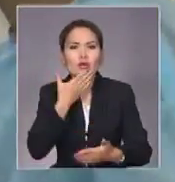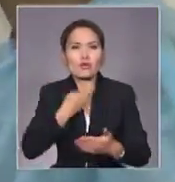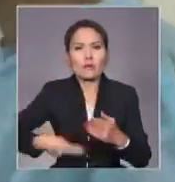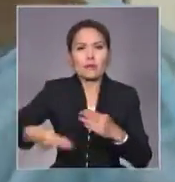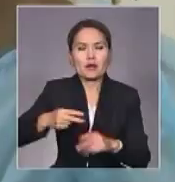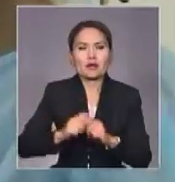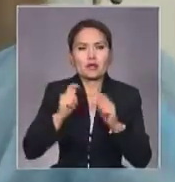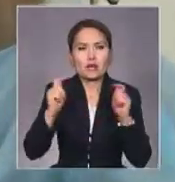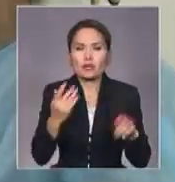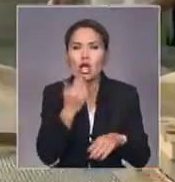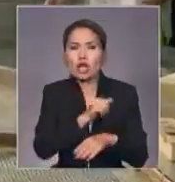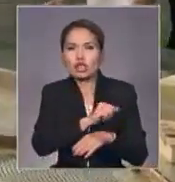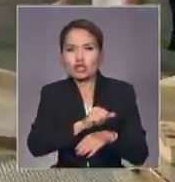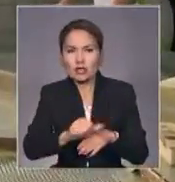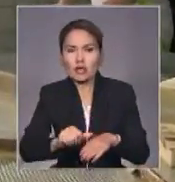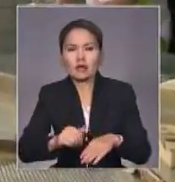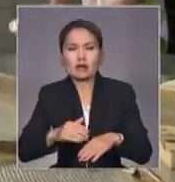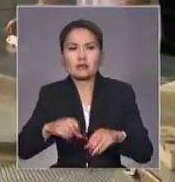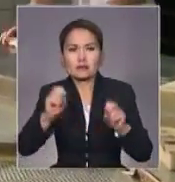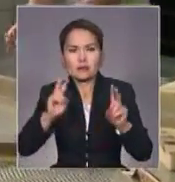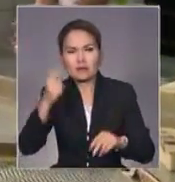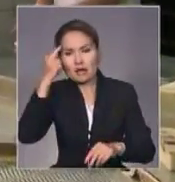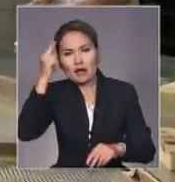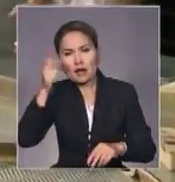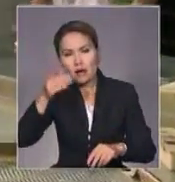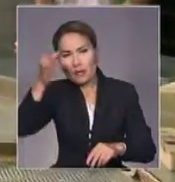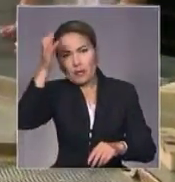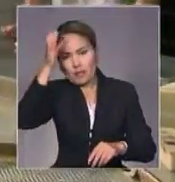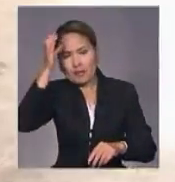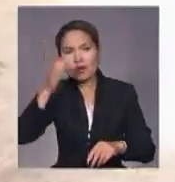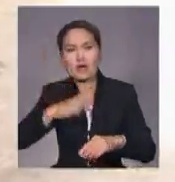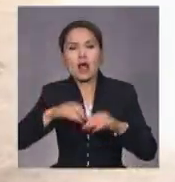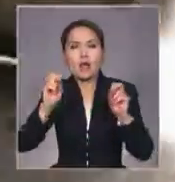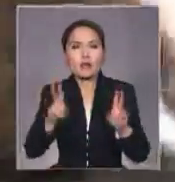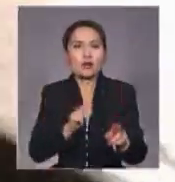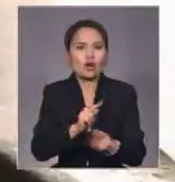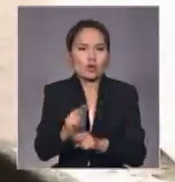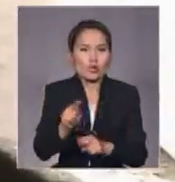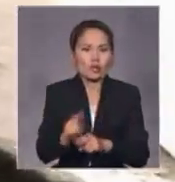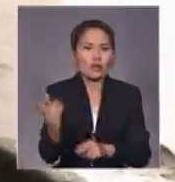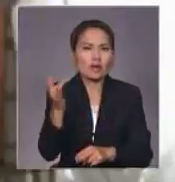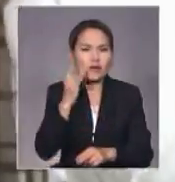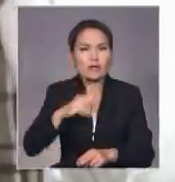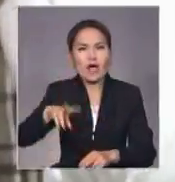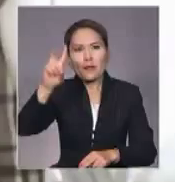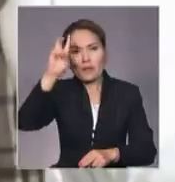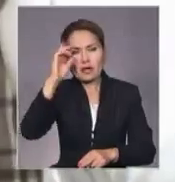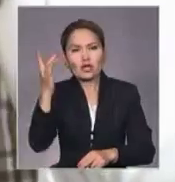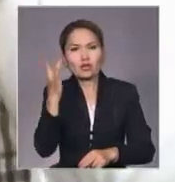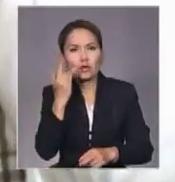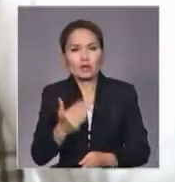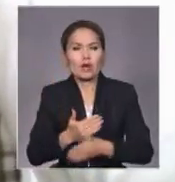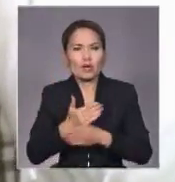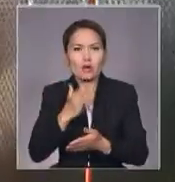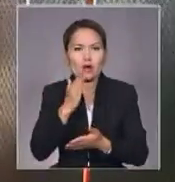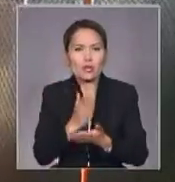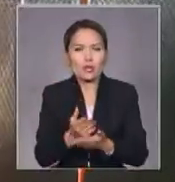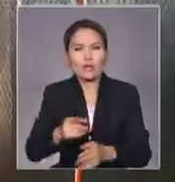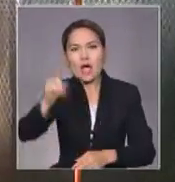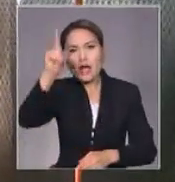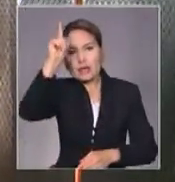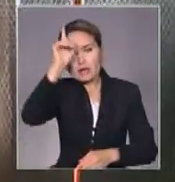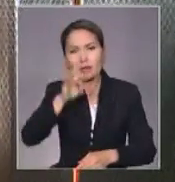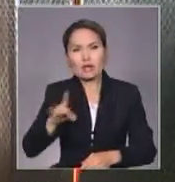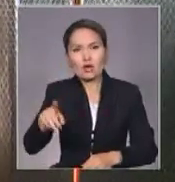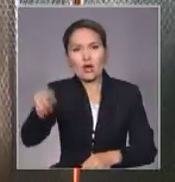дейін шетелден осы саланың білікті мамандары көмекке келеді. Олардың жүріс тұрысы да мемлекеттің мойнында. Солардың бірі Германиядан